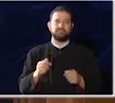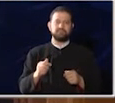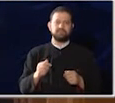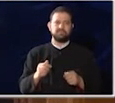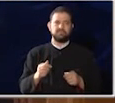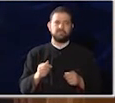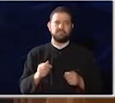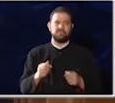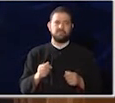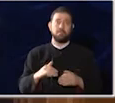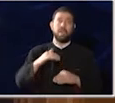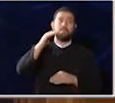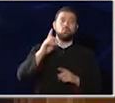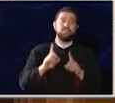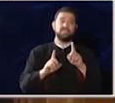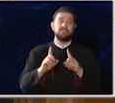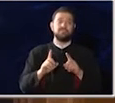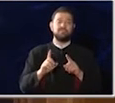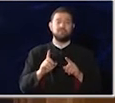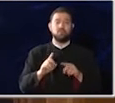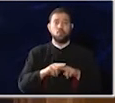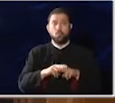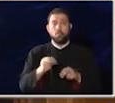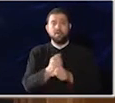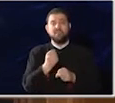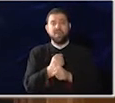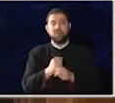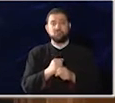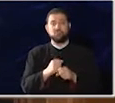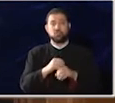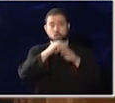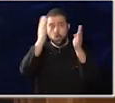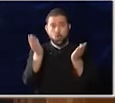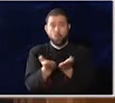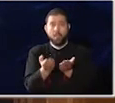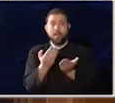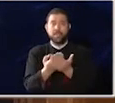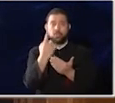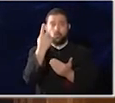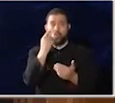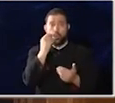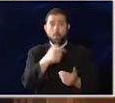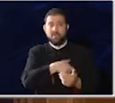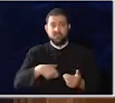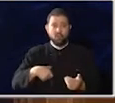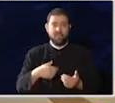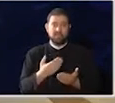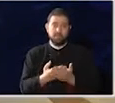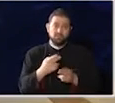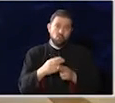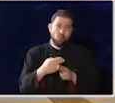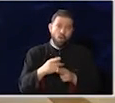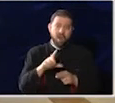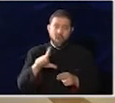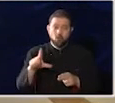societatea pentru sau comunitatea pentru cineva despre care ar ști că a greșit cu ceva prin boala lui